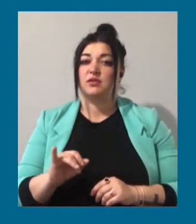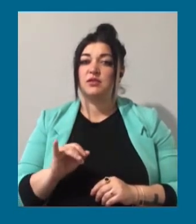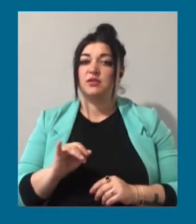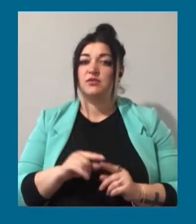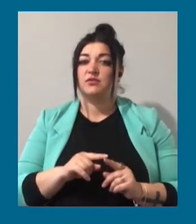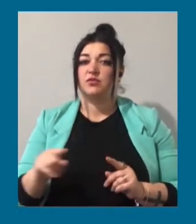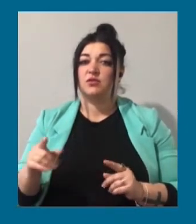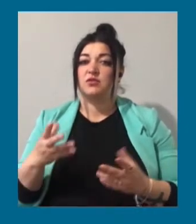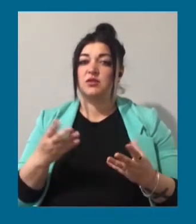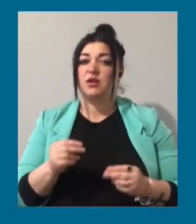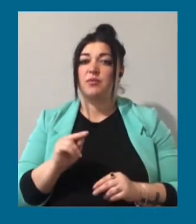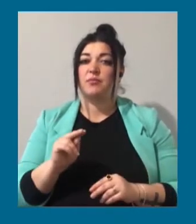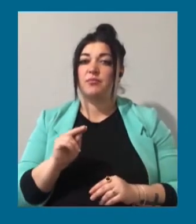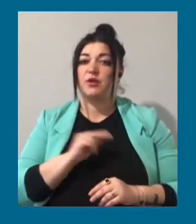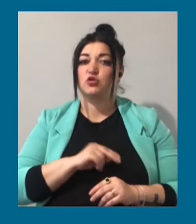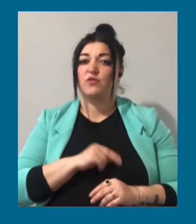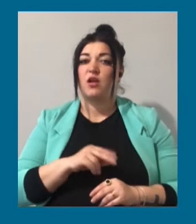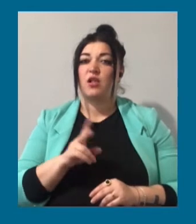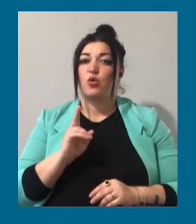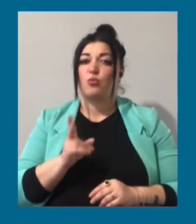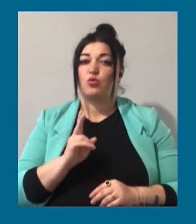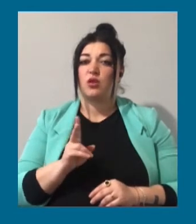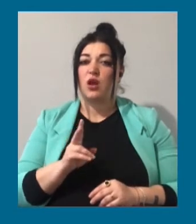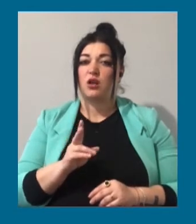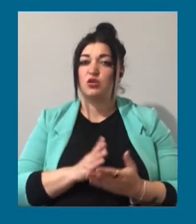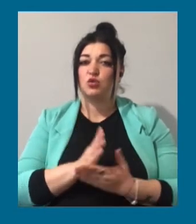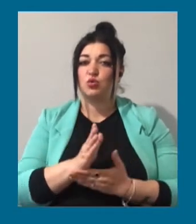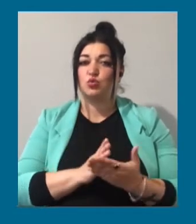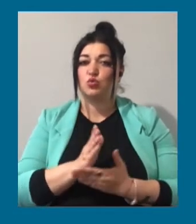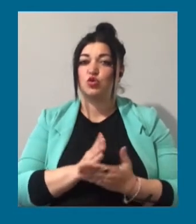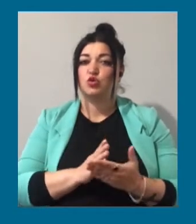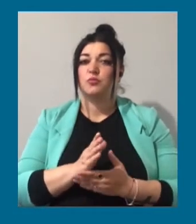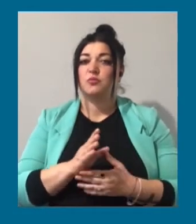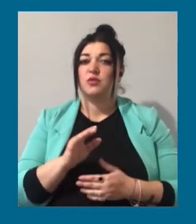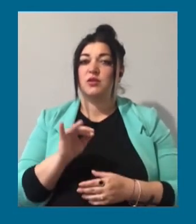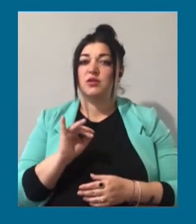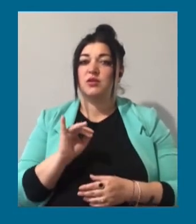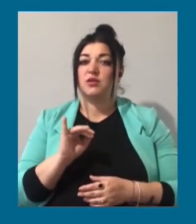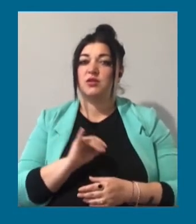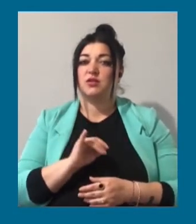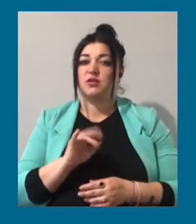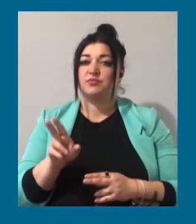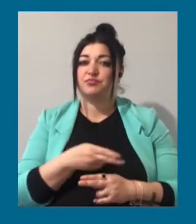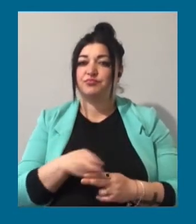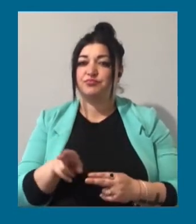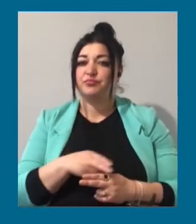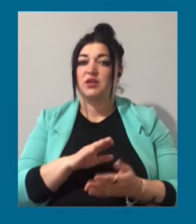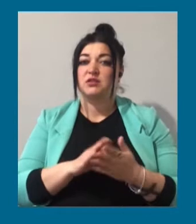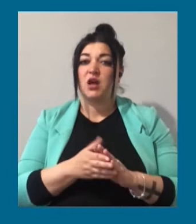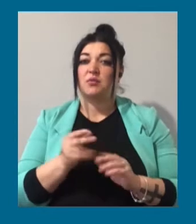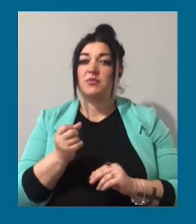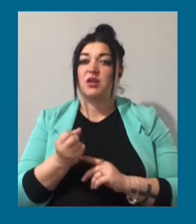працювали комунальні служби, і ці ділянки відкривали станом на 13-ту